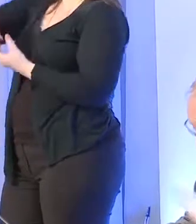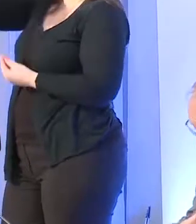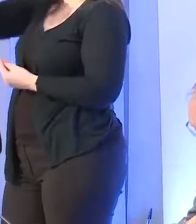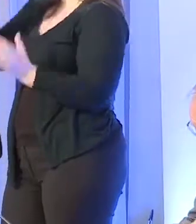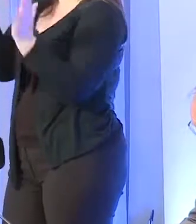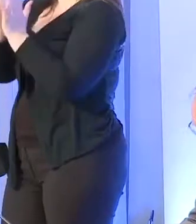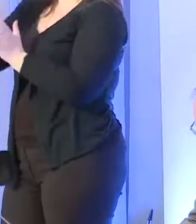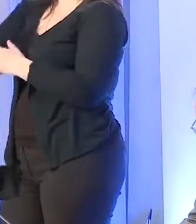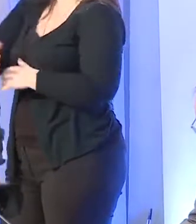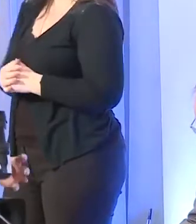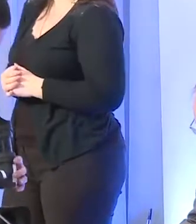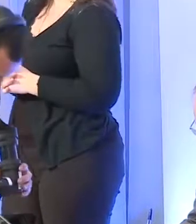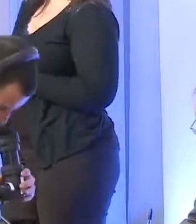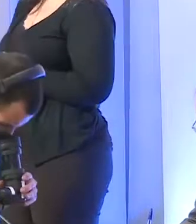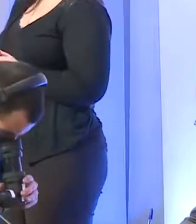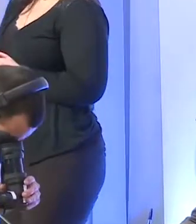Pour.